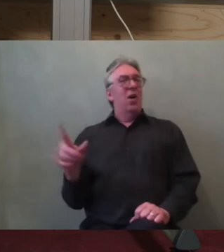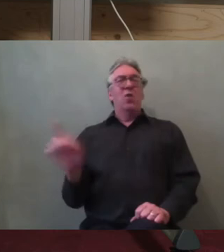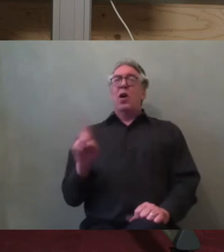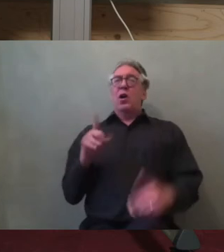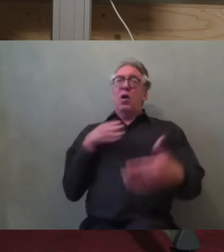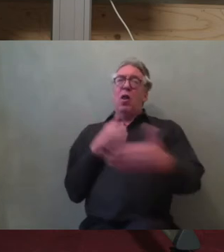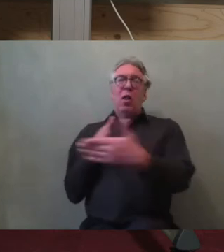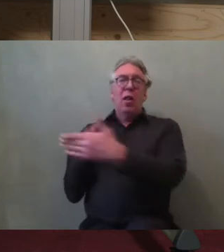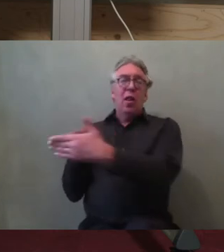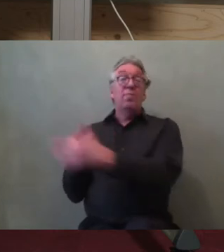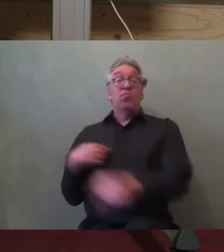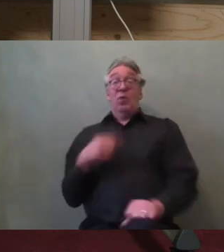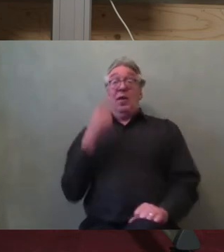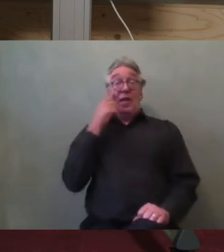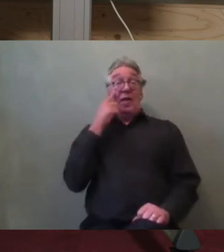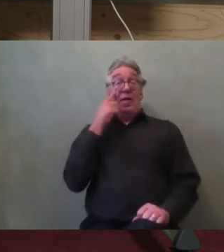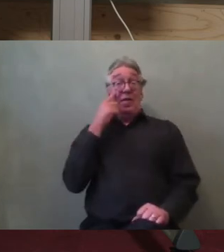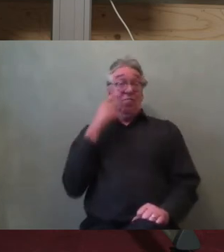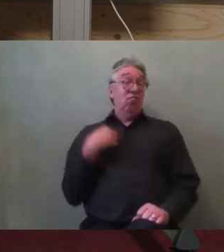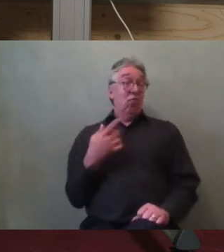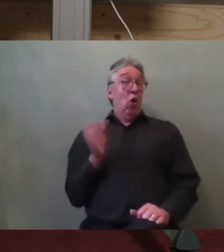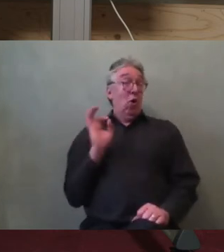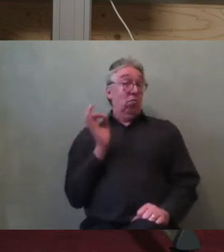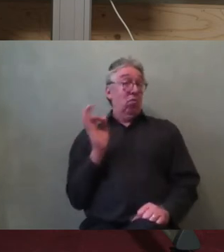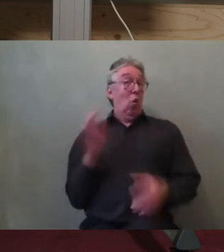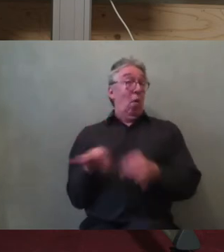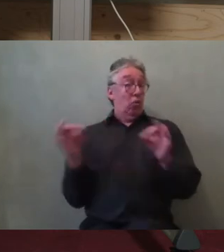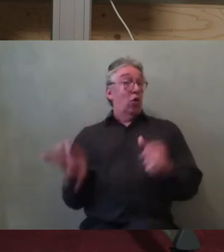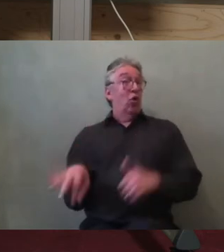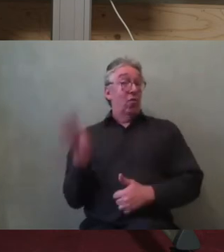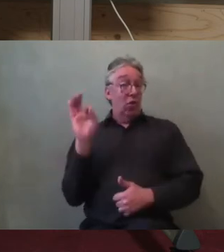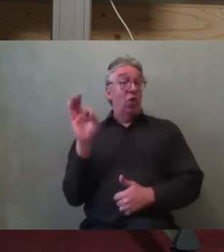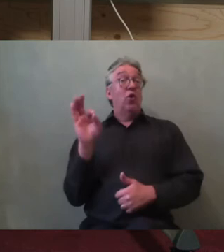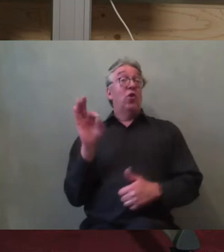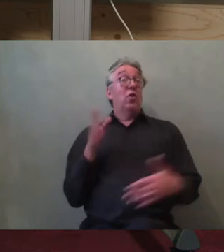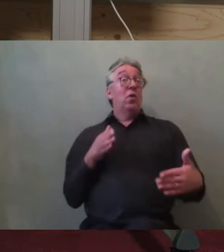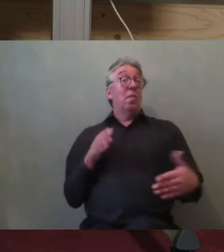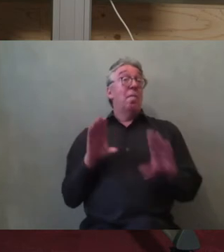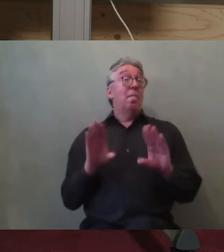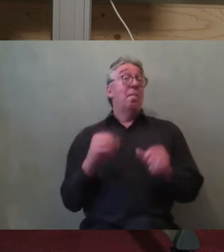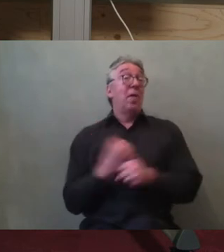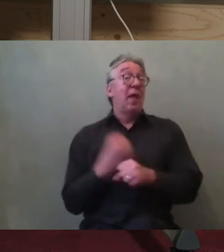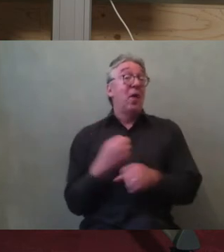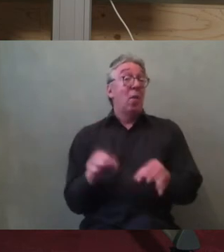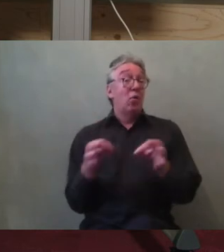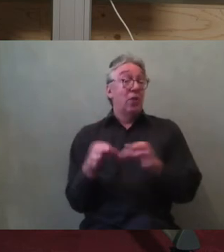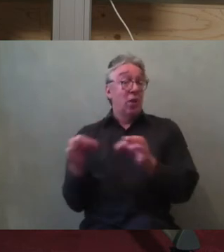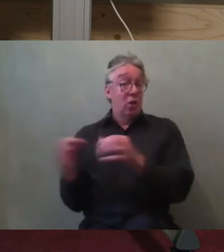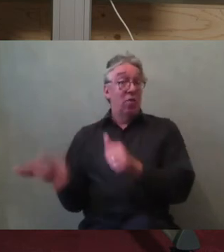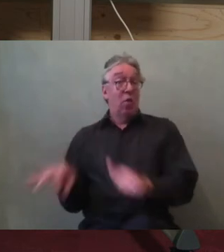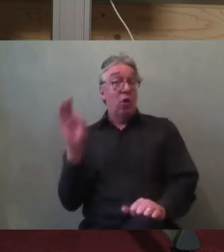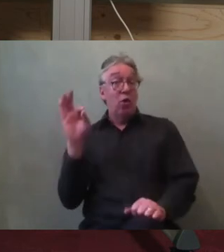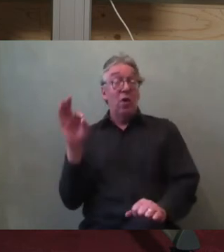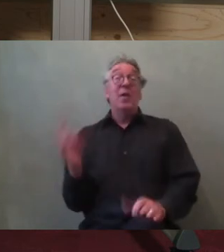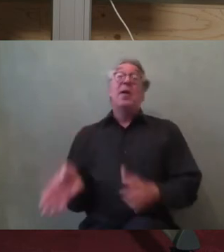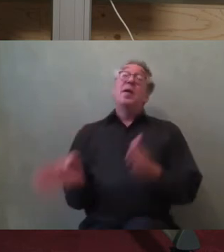praktijkvoorbeelden ophalen en mogelijke oplossingen. En daarnaast willen we ook kijken van welke belemmeringen de culturele